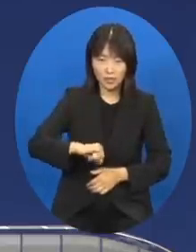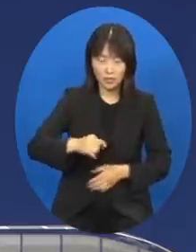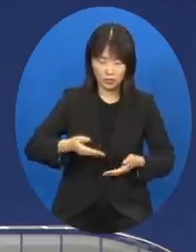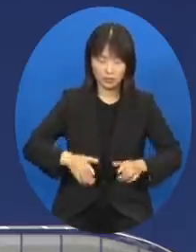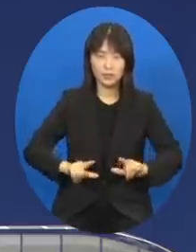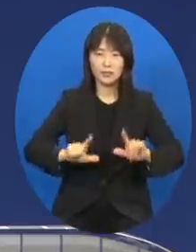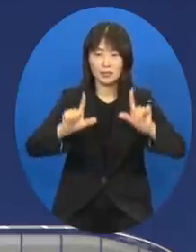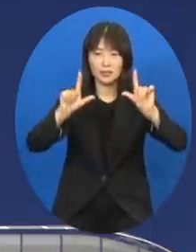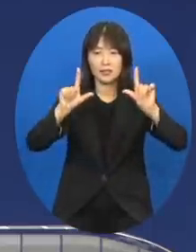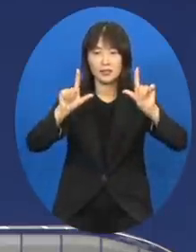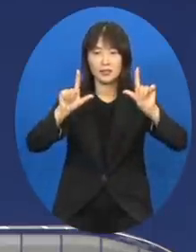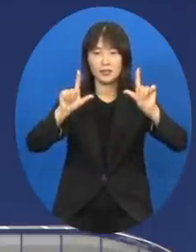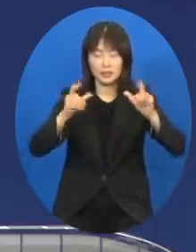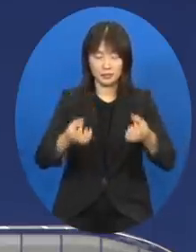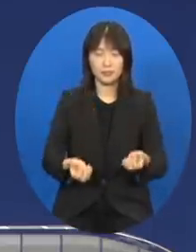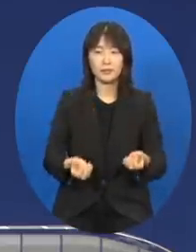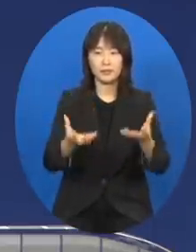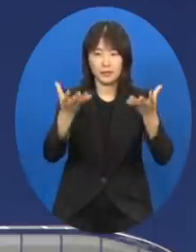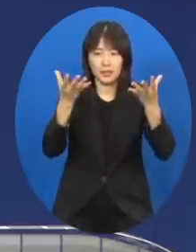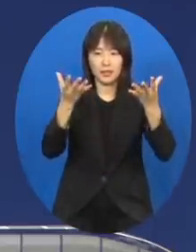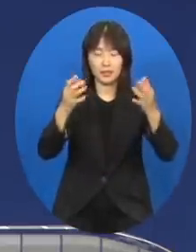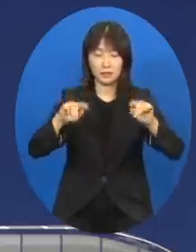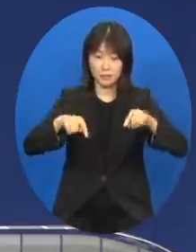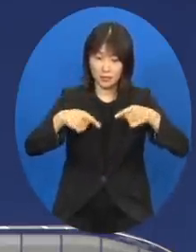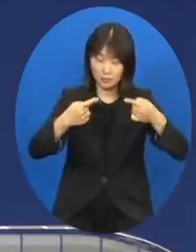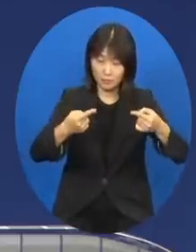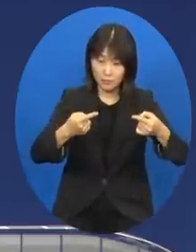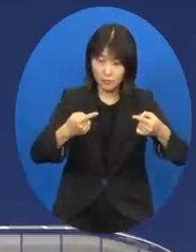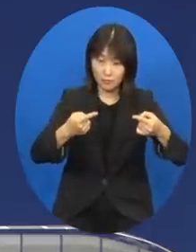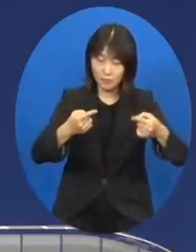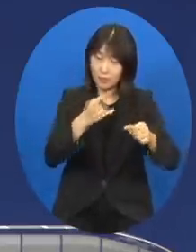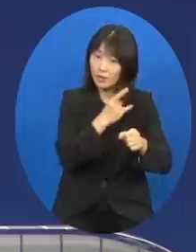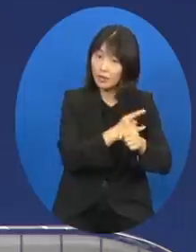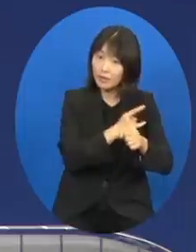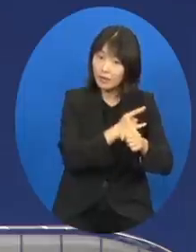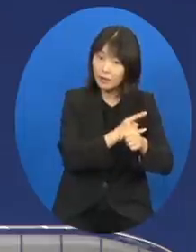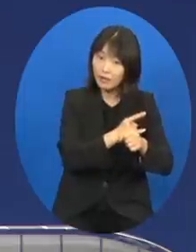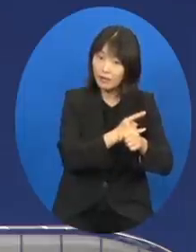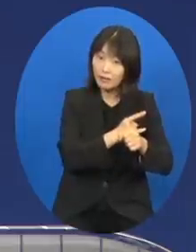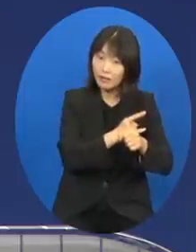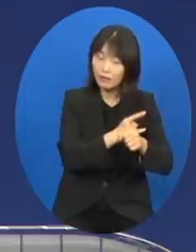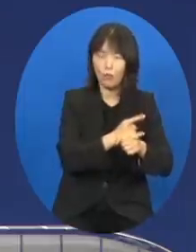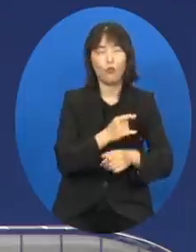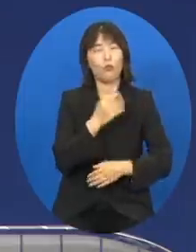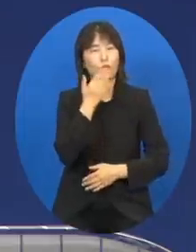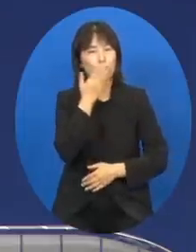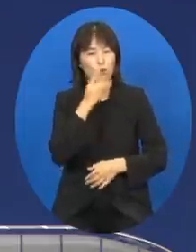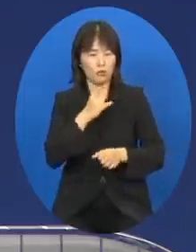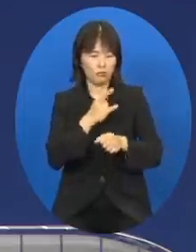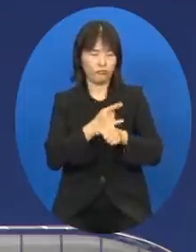생일 파티에 참석하실 거예요? 그건 참석해야죠.